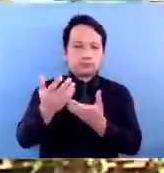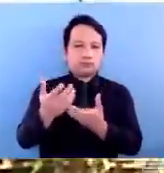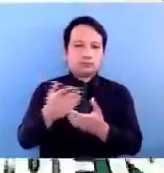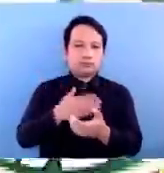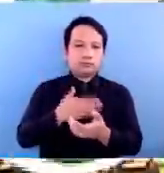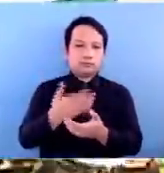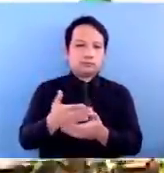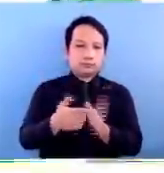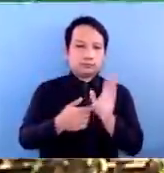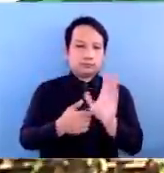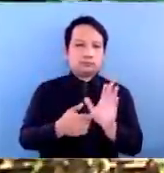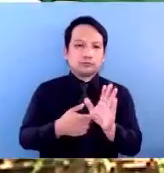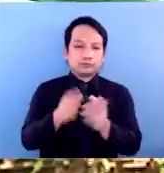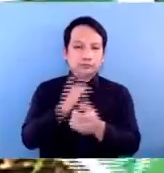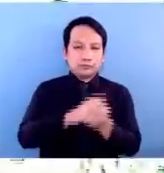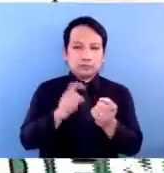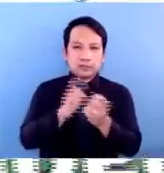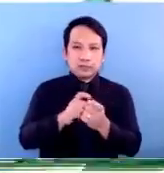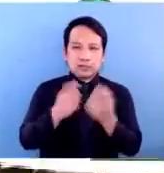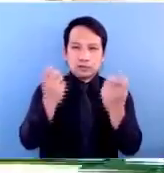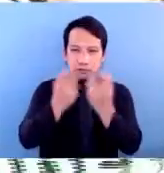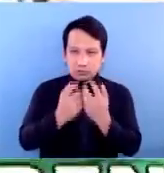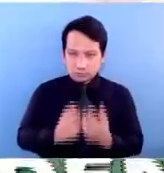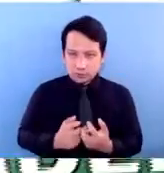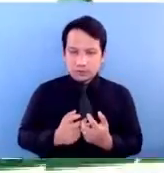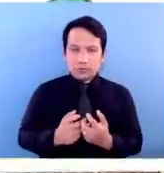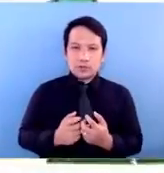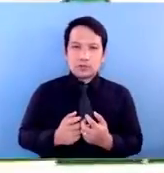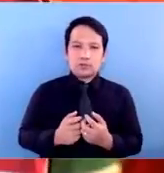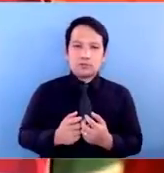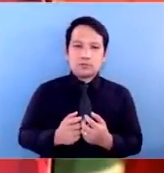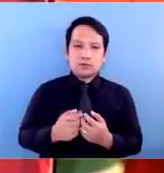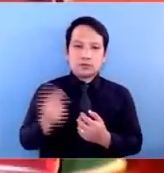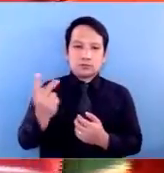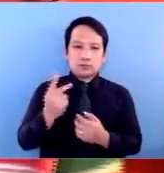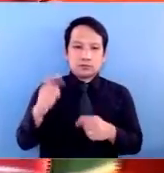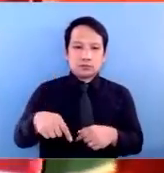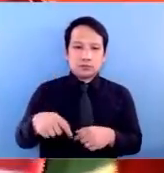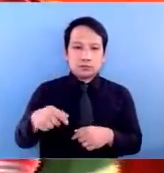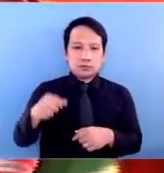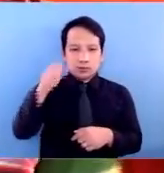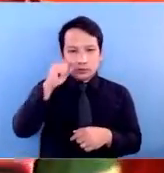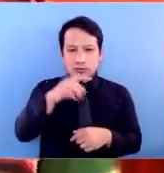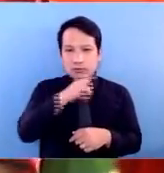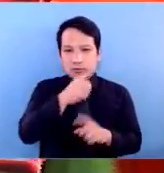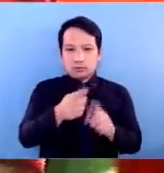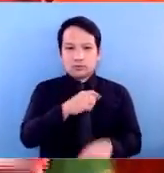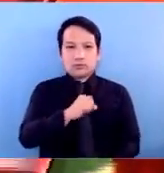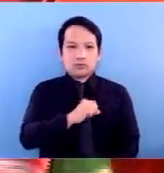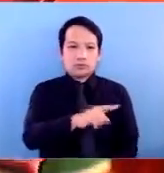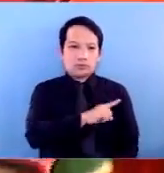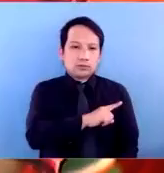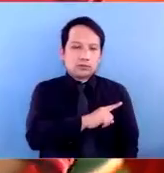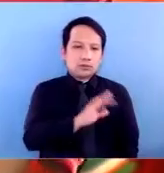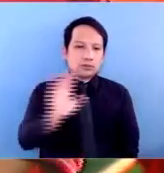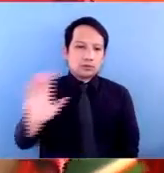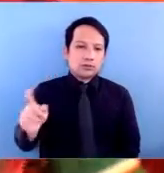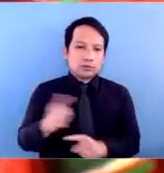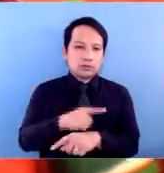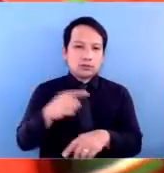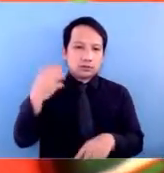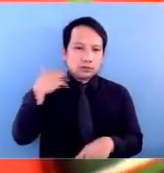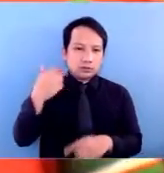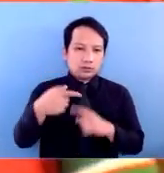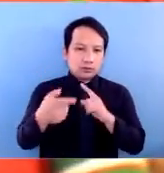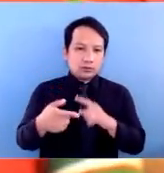na suwak ang tandem nila ni Mayor Sara para sa bansa. Sinday Sara galing sa Dapaw, sa Mindanao. Ako naman ay galing ako